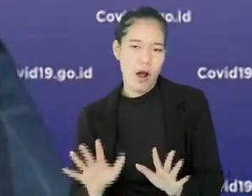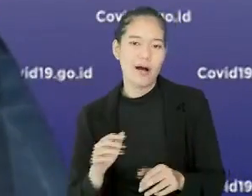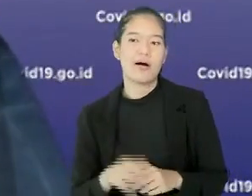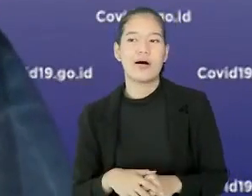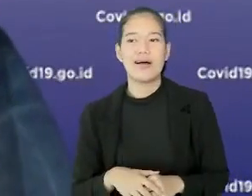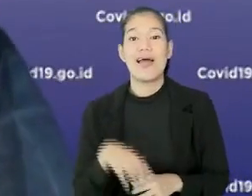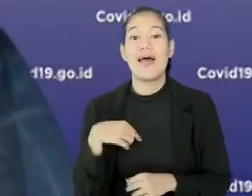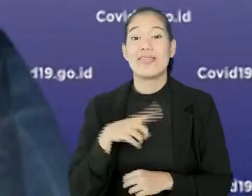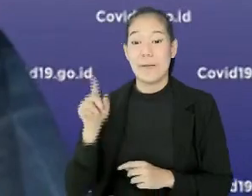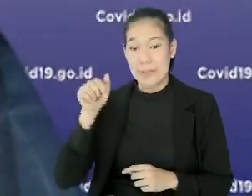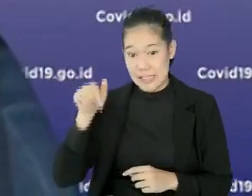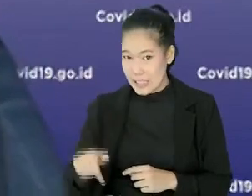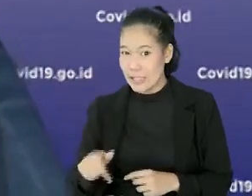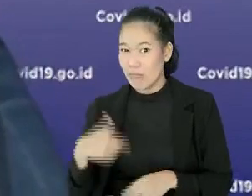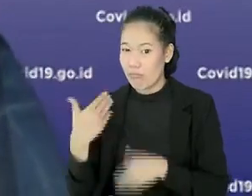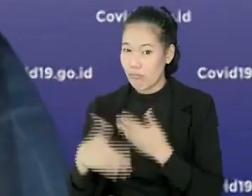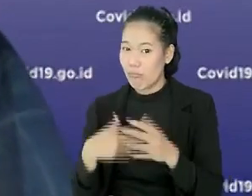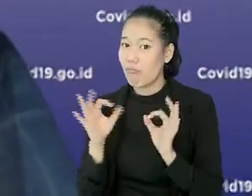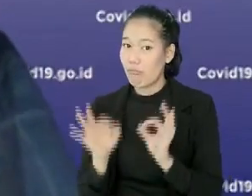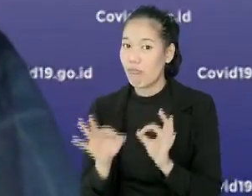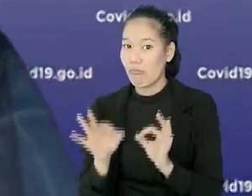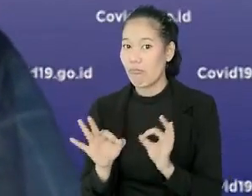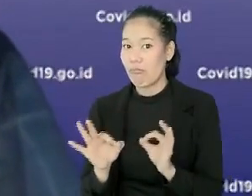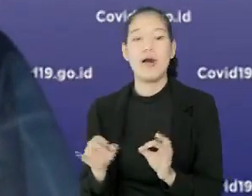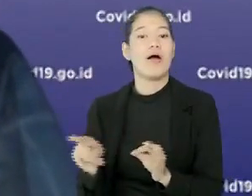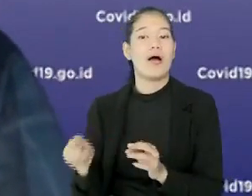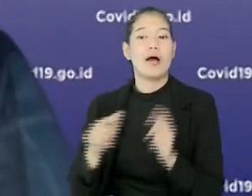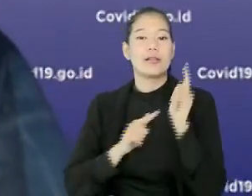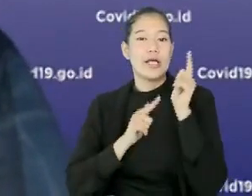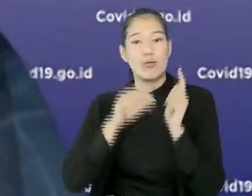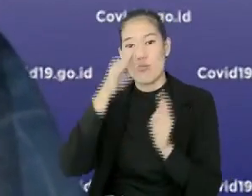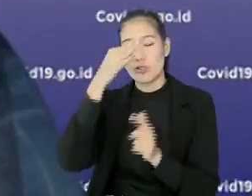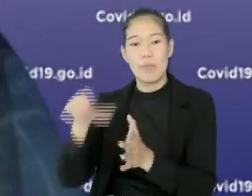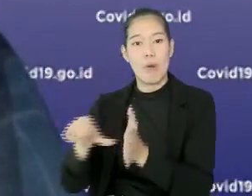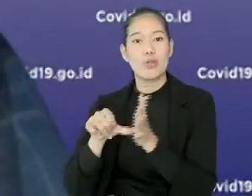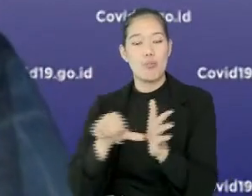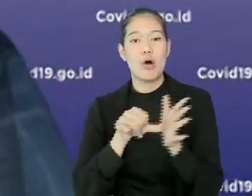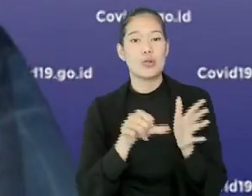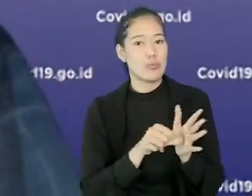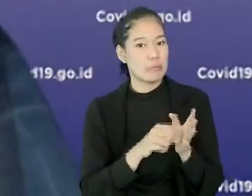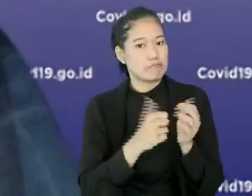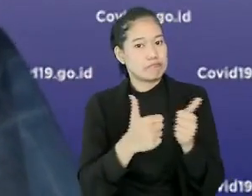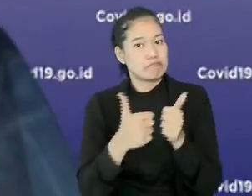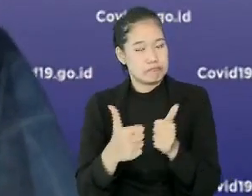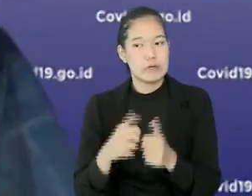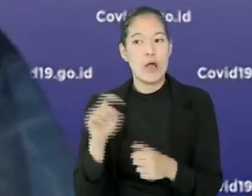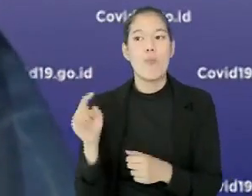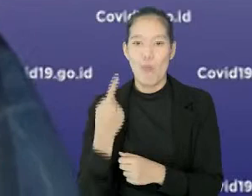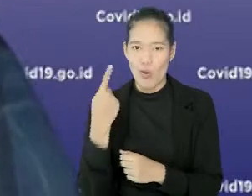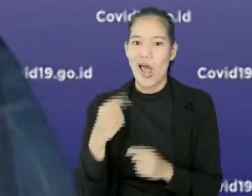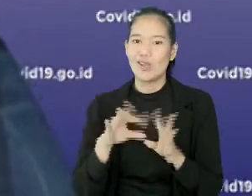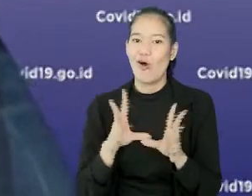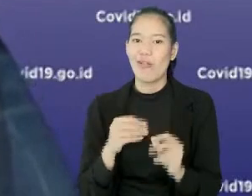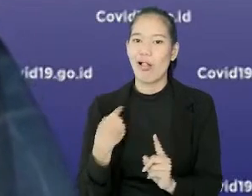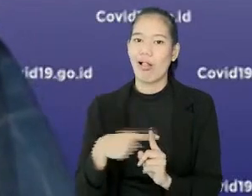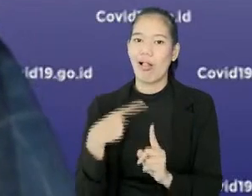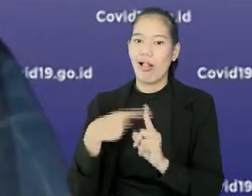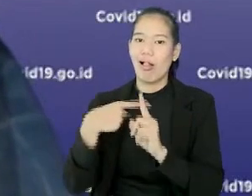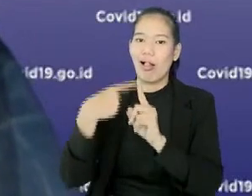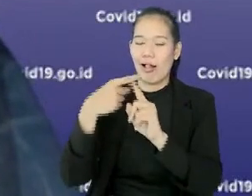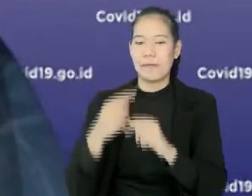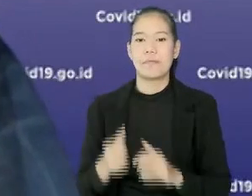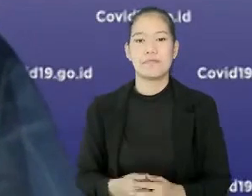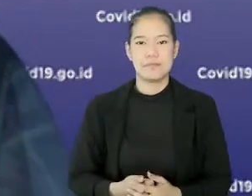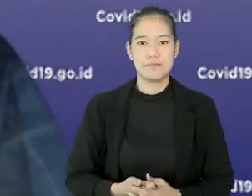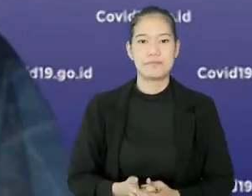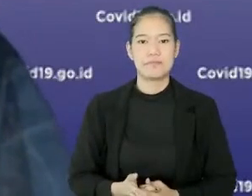nah ini udah mulai bergerak baik terutama dengan bantuan dari TNI Polri yang membantu sebagai tracer mulai Naiklah angka-angka trading